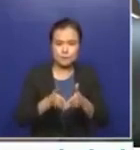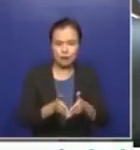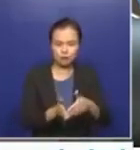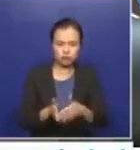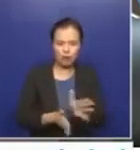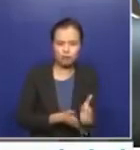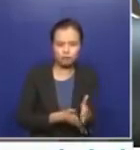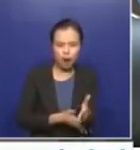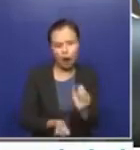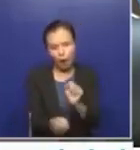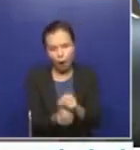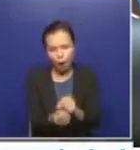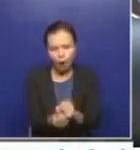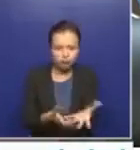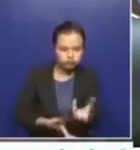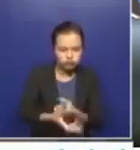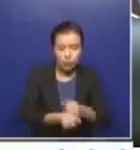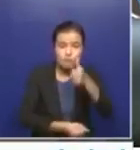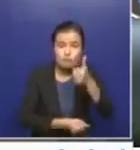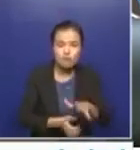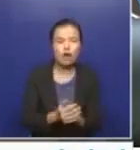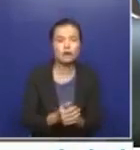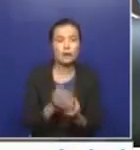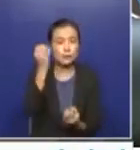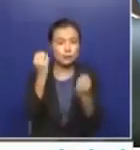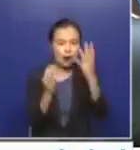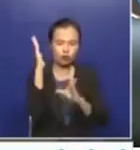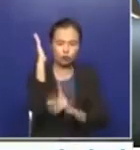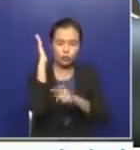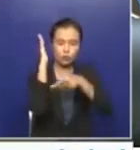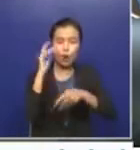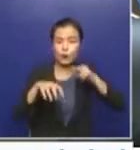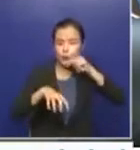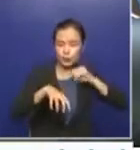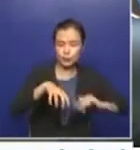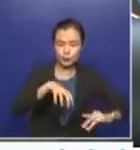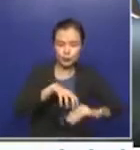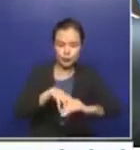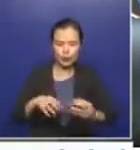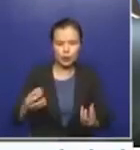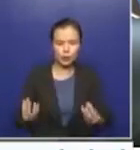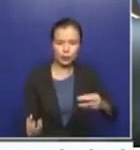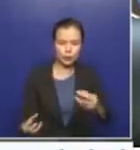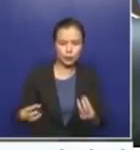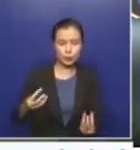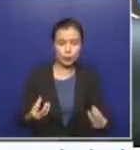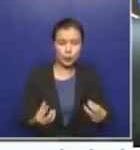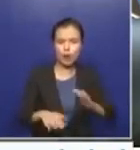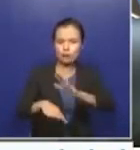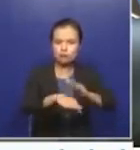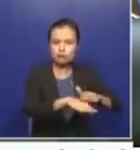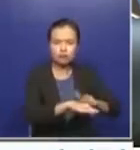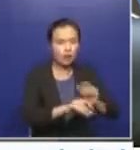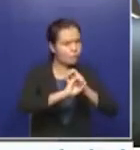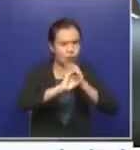ได้ด้วยเหตุผลที่ว่าอุทยานแห่งชาติหมู่เกาะชุมพรไม่ได้วางแนวทุ่นไว้ชัดเจนผมจึงนำเรียนท่านประธานไป